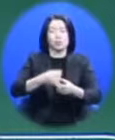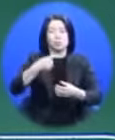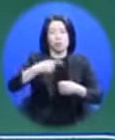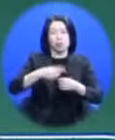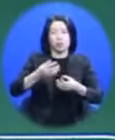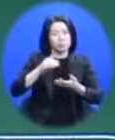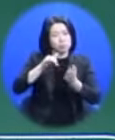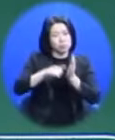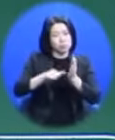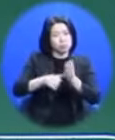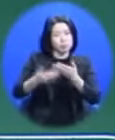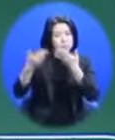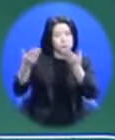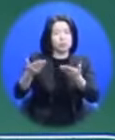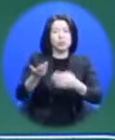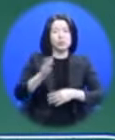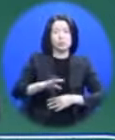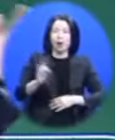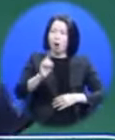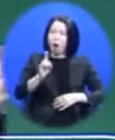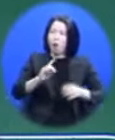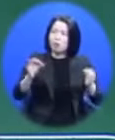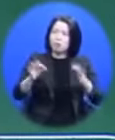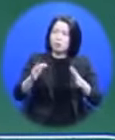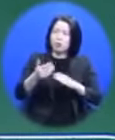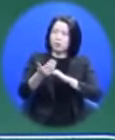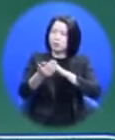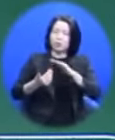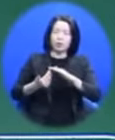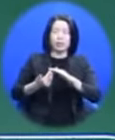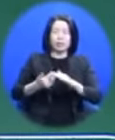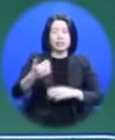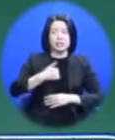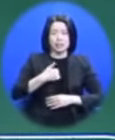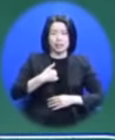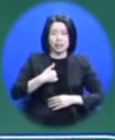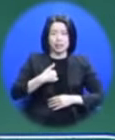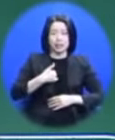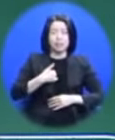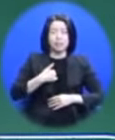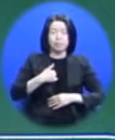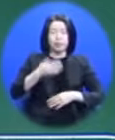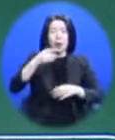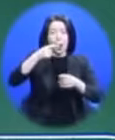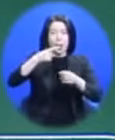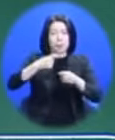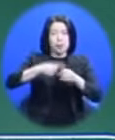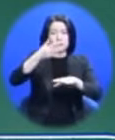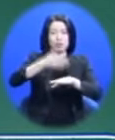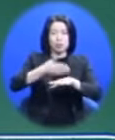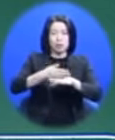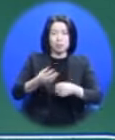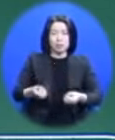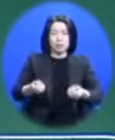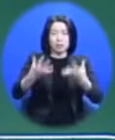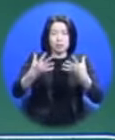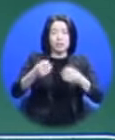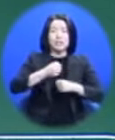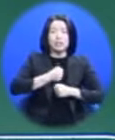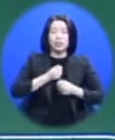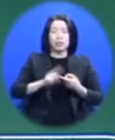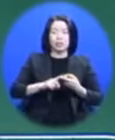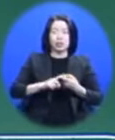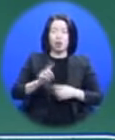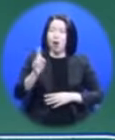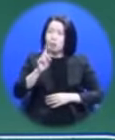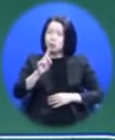드렸지만 돌이켜보니까 어느 순간 그 전에는 제가 맥주감사주일을 지키는 것이 얼마나 놀라운지,